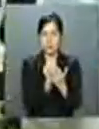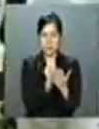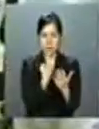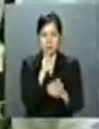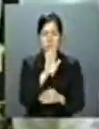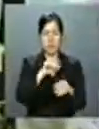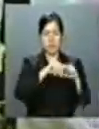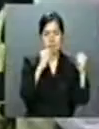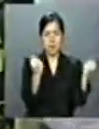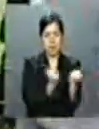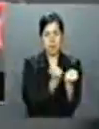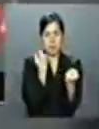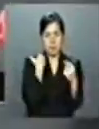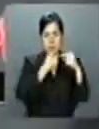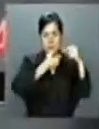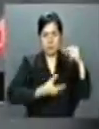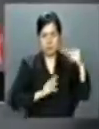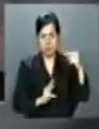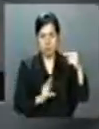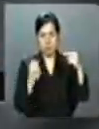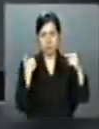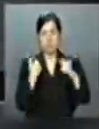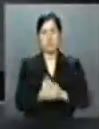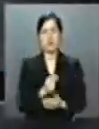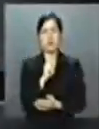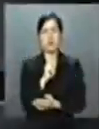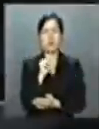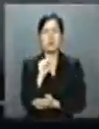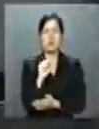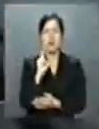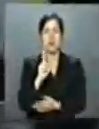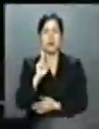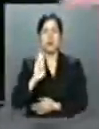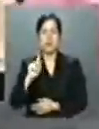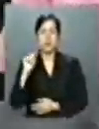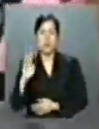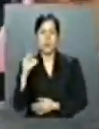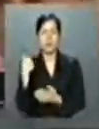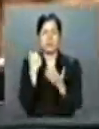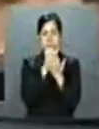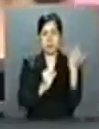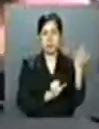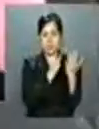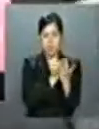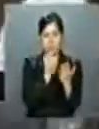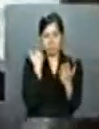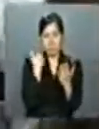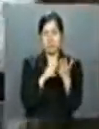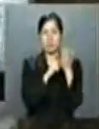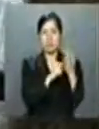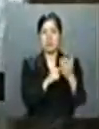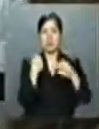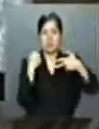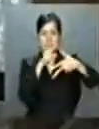การวิทยุกระจายเสียงและวิทยุโทรทัศน์หรือสกวท.เดินทางมาจากต่างจังหวัดเพื่อยื่น3ข้อเรียกร้องให้กสทช.ทบทวน